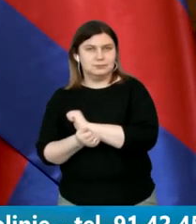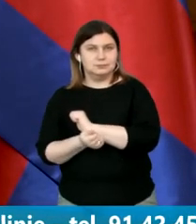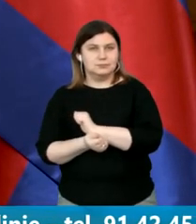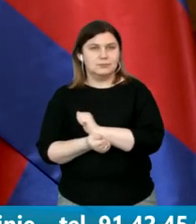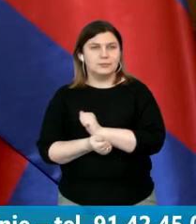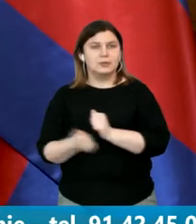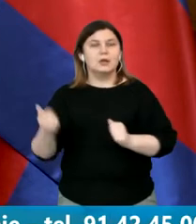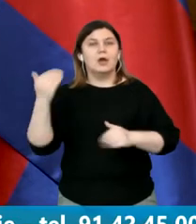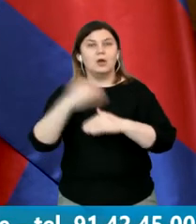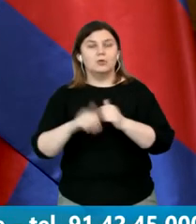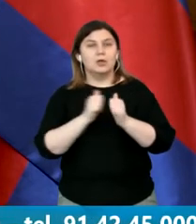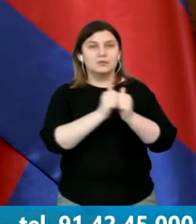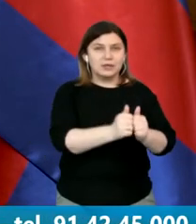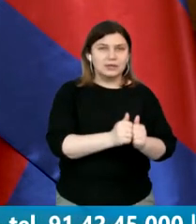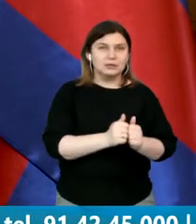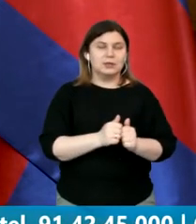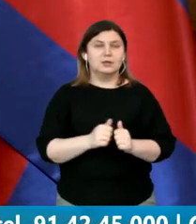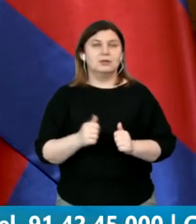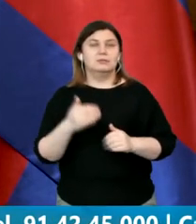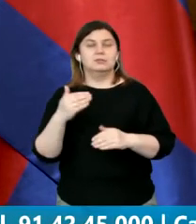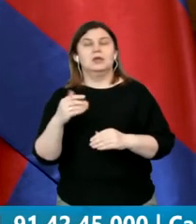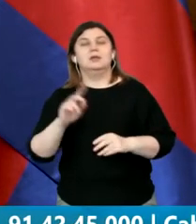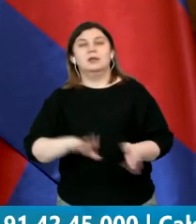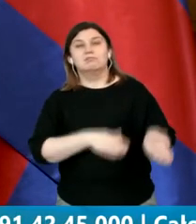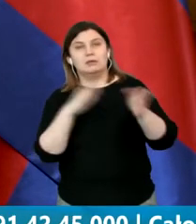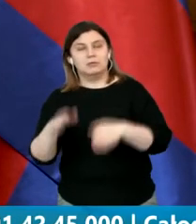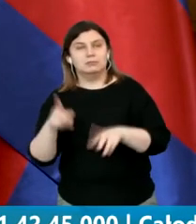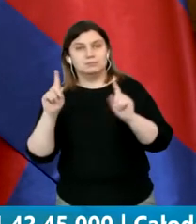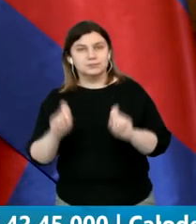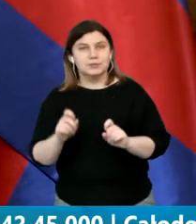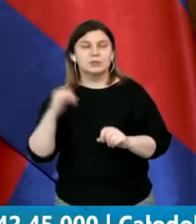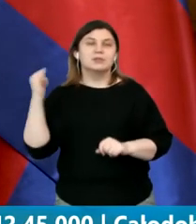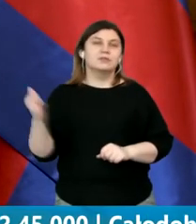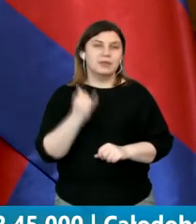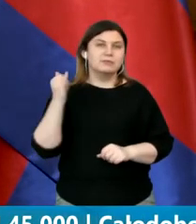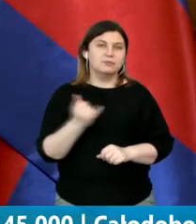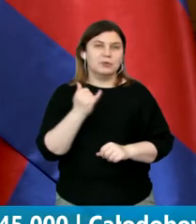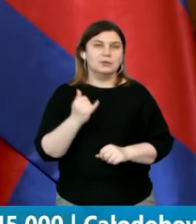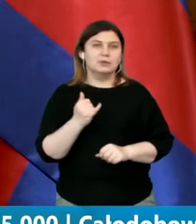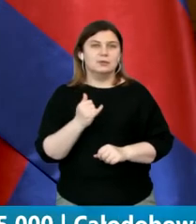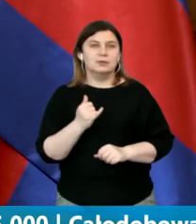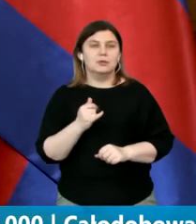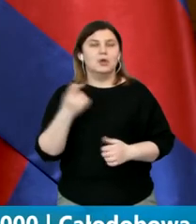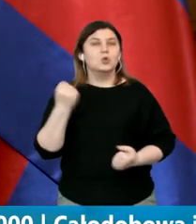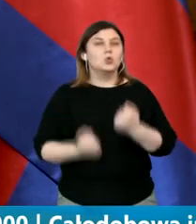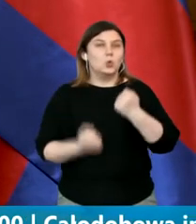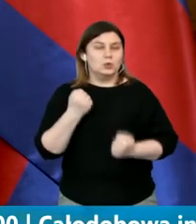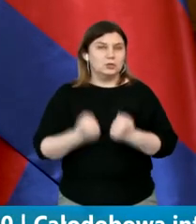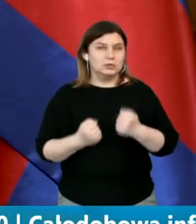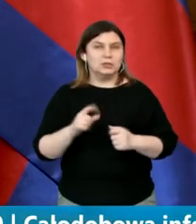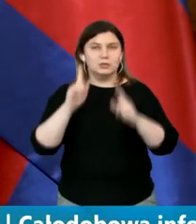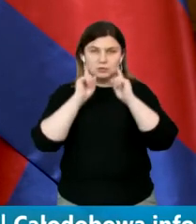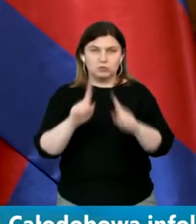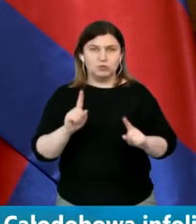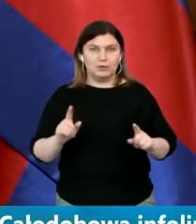gdy kończymy jedno zadanie, rozpoczynamy następne, więc zawsze trzeba się liczyć niestety z trudnościami. Te się rzeczywiście w ostatnim